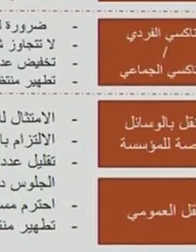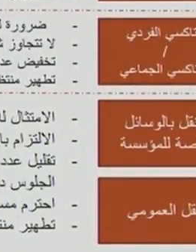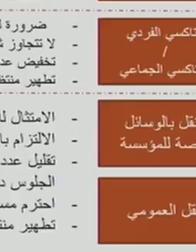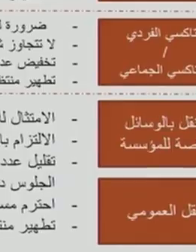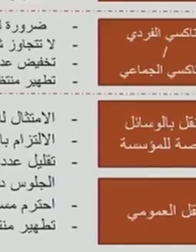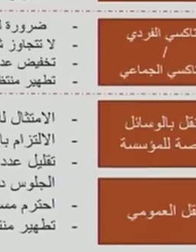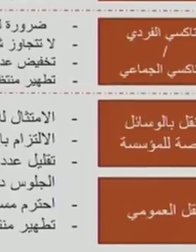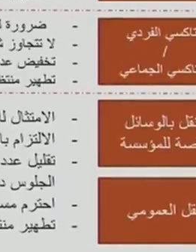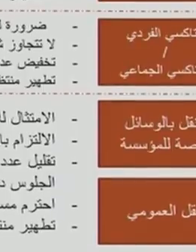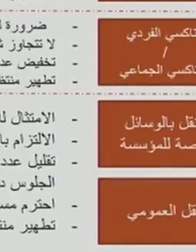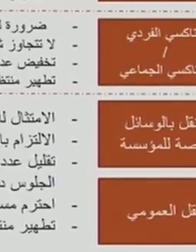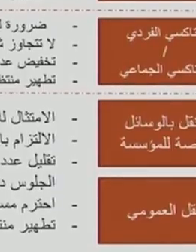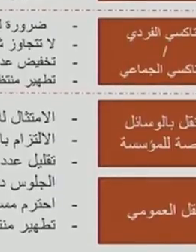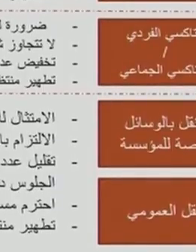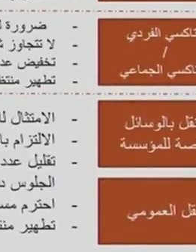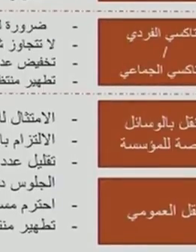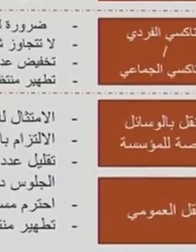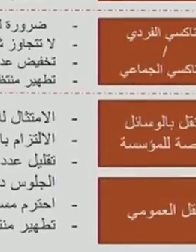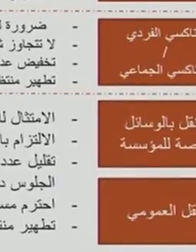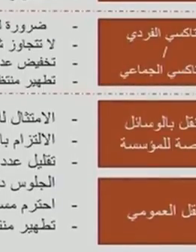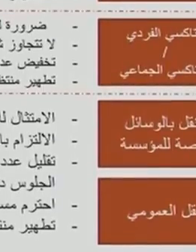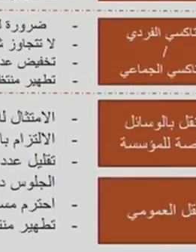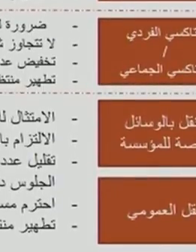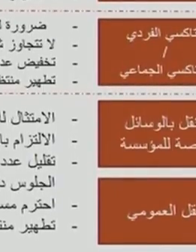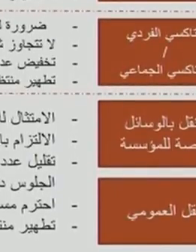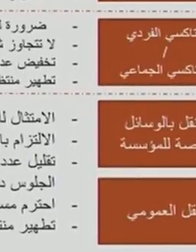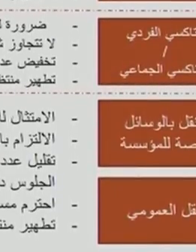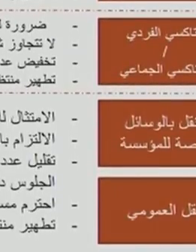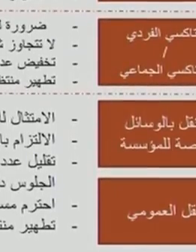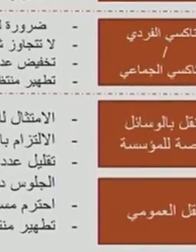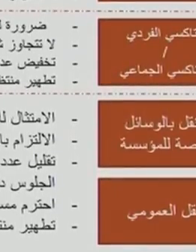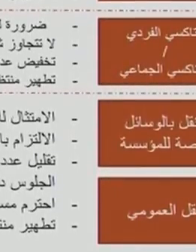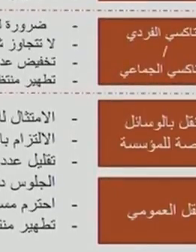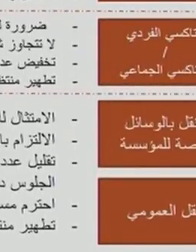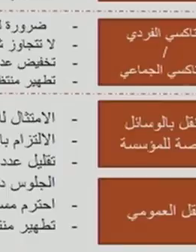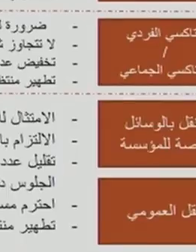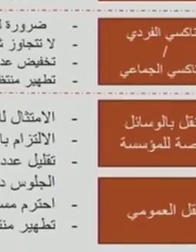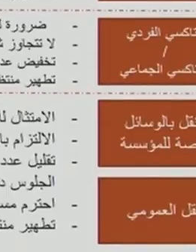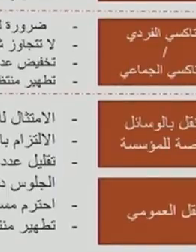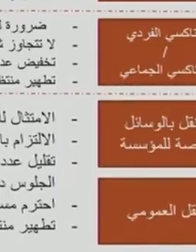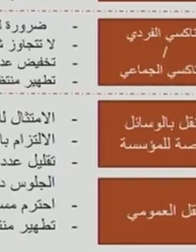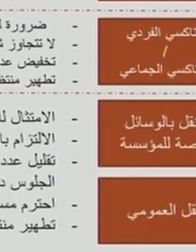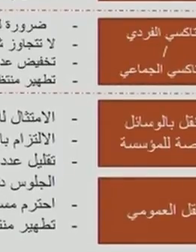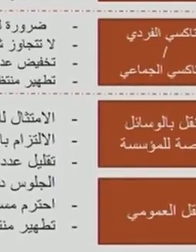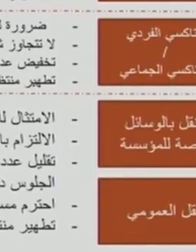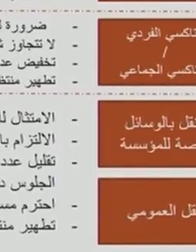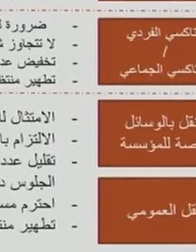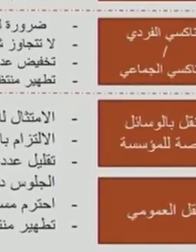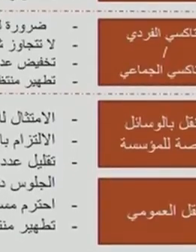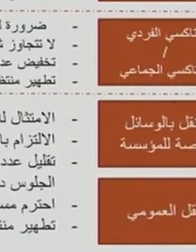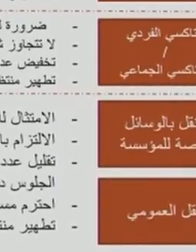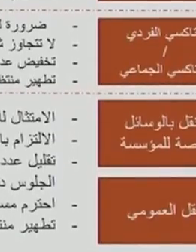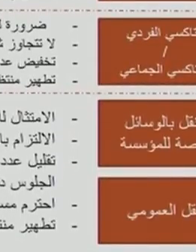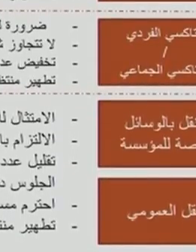تركيب متقاطع، واحد أمام واحد خلف، شخص واحد للمركبات ذات عجلتين. التاكسي الفردي لا تتجاوز شخصين